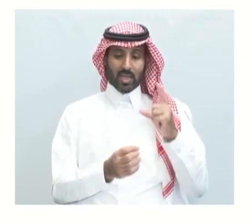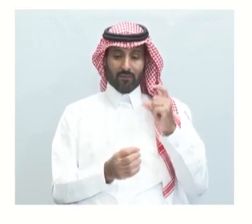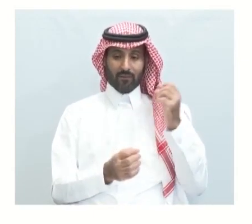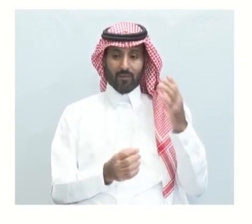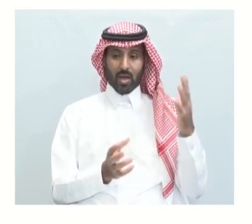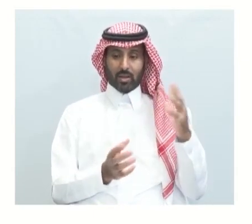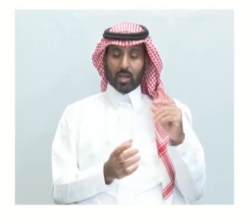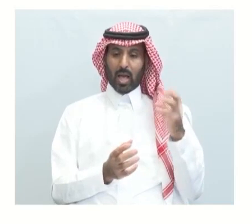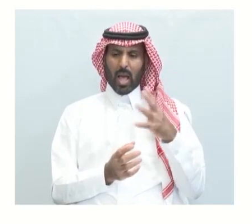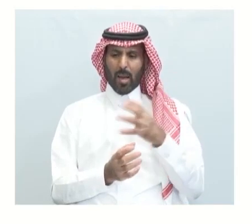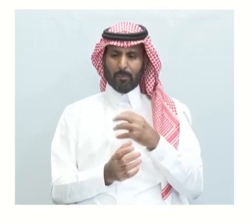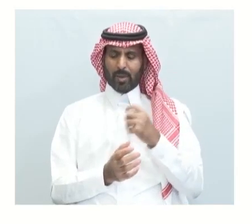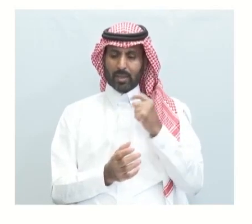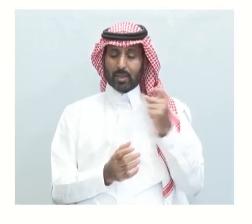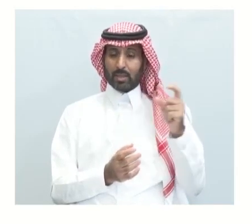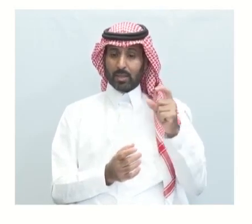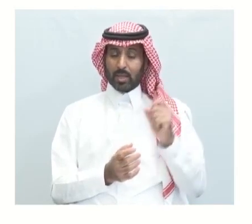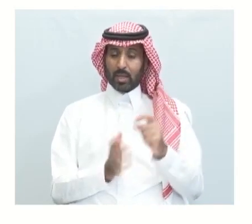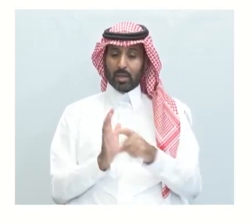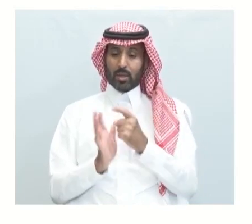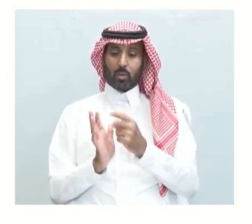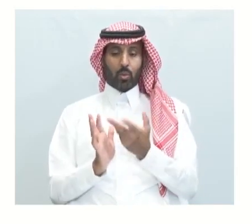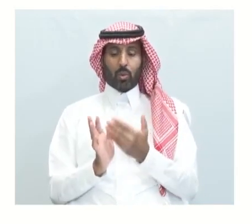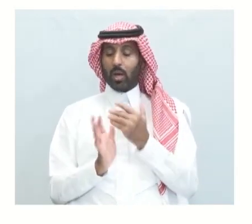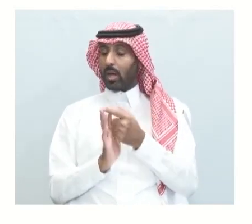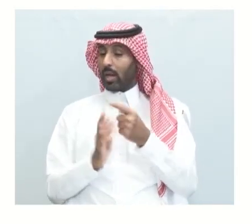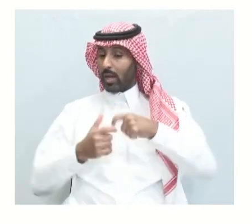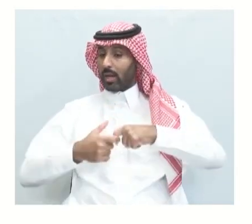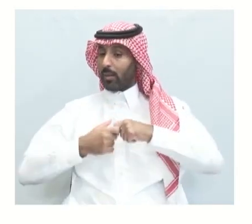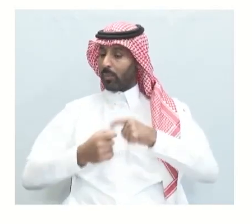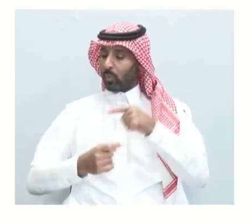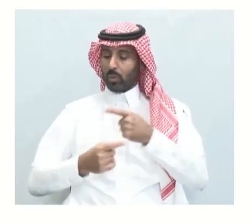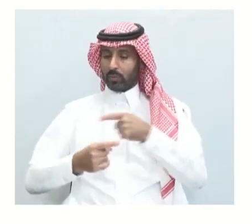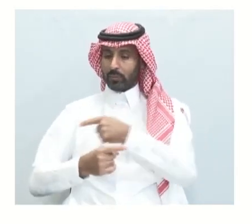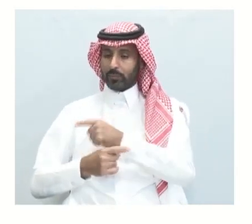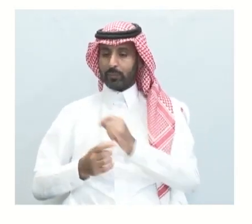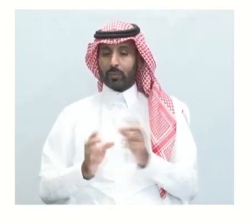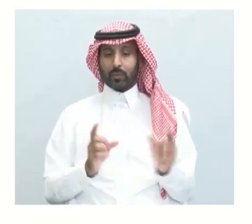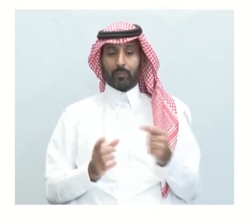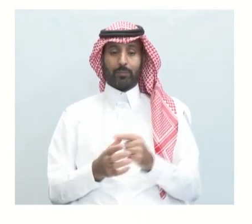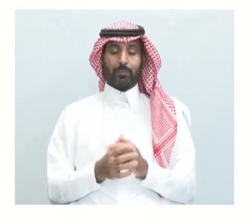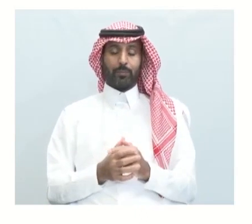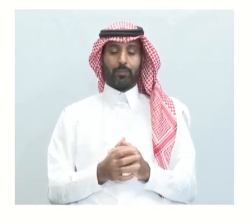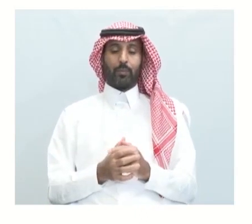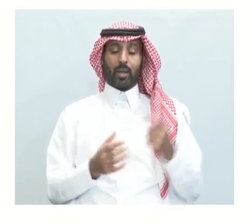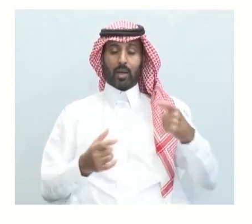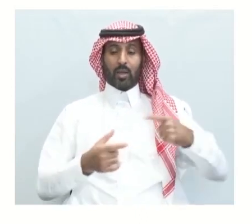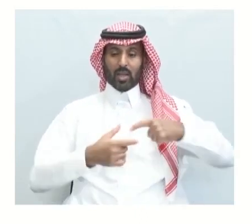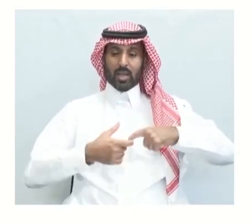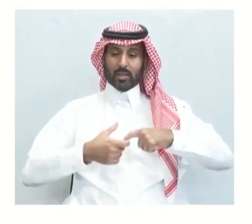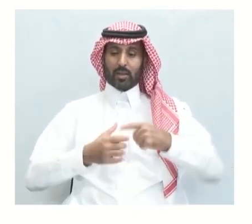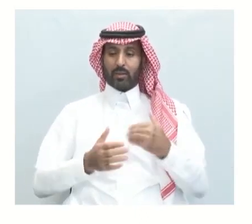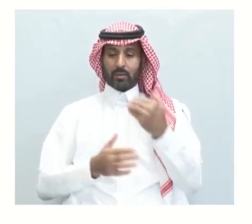باللون الازرق الغامق هو عنوان للربط مع العقده التاليه اذا للربط مع